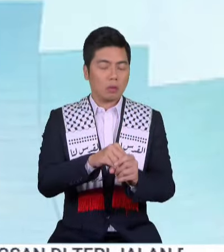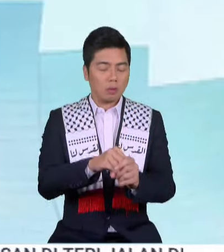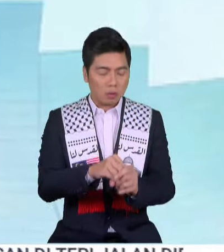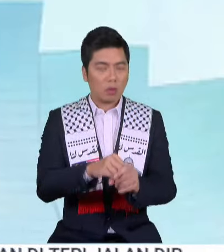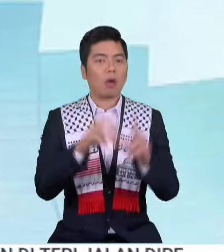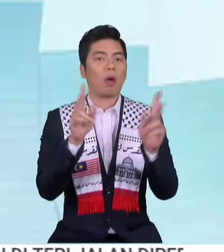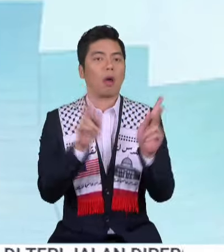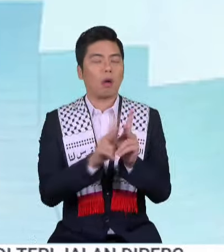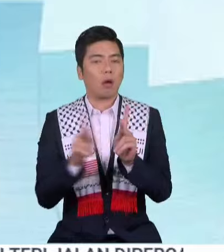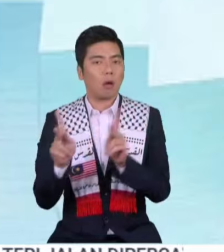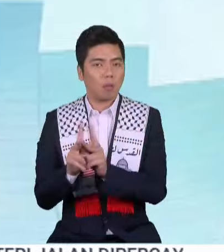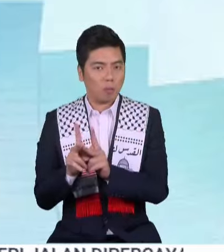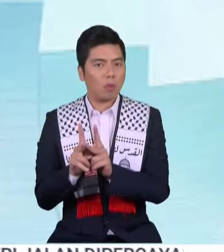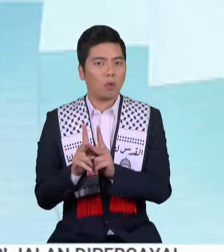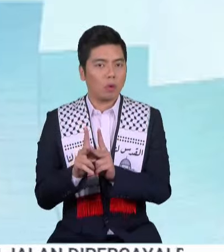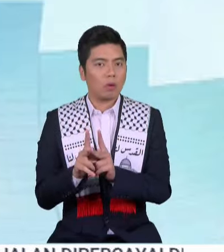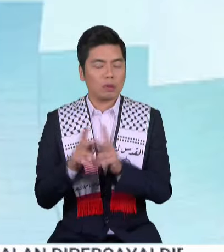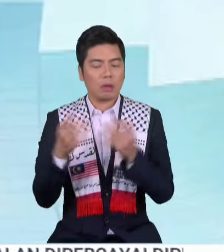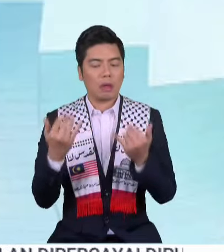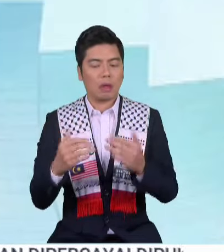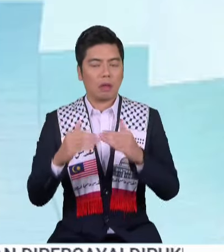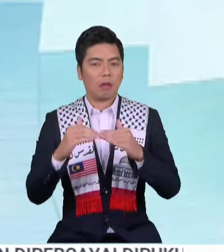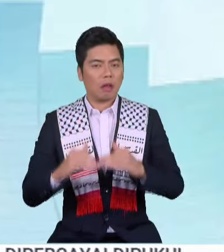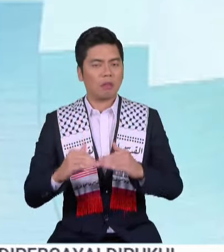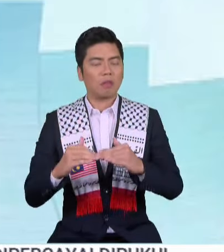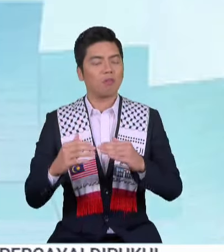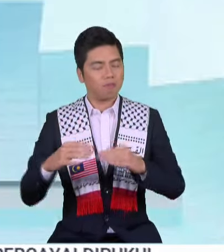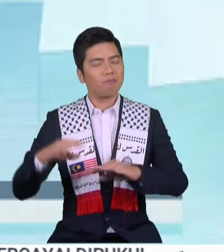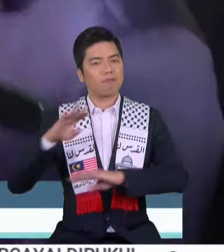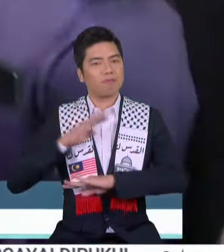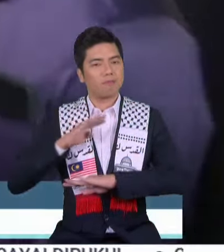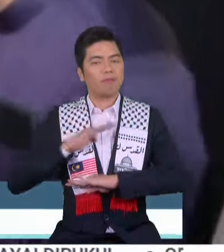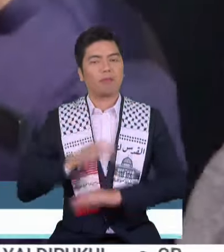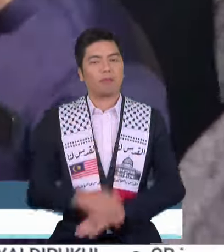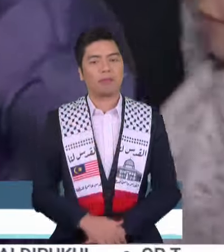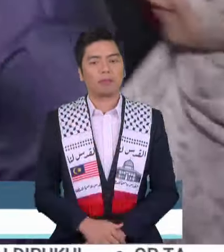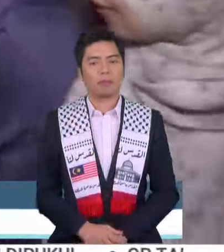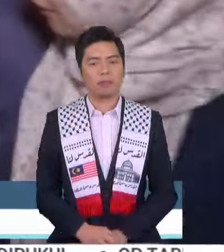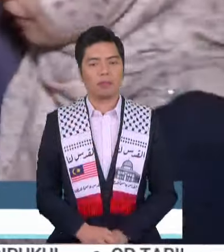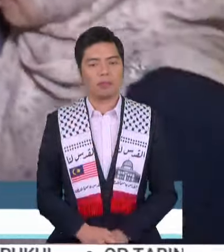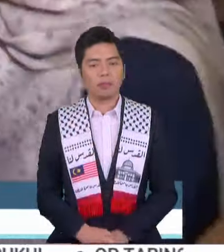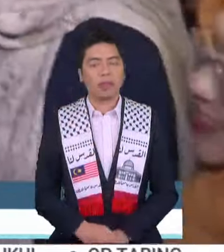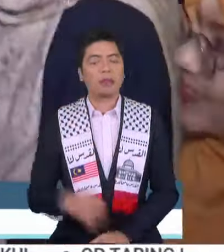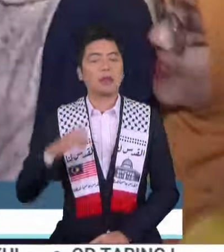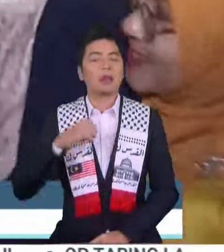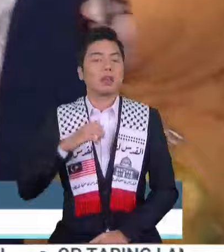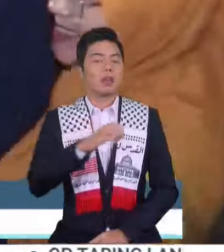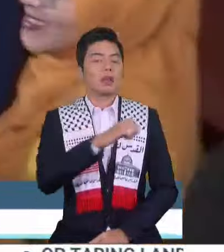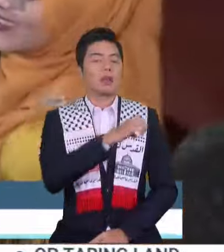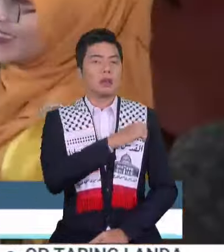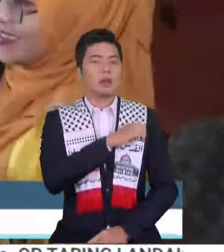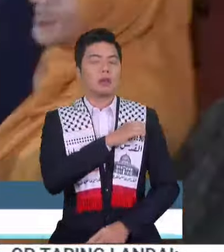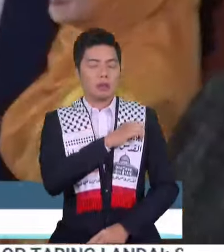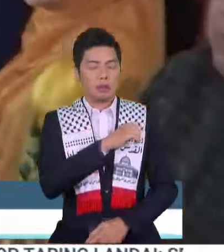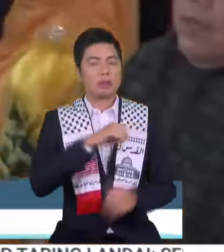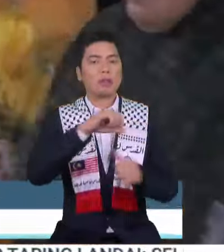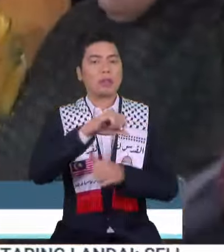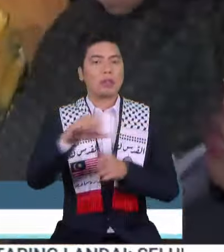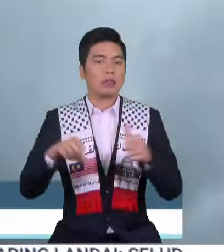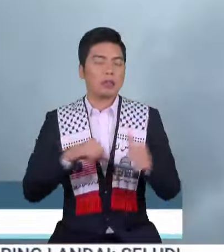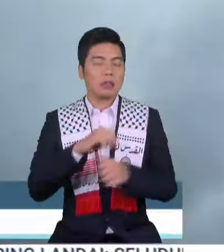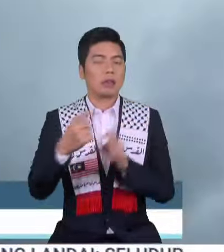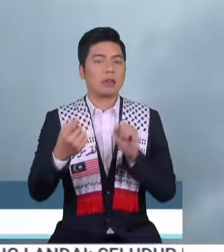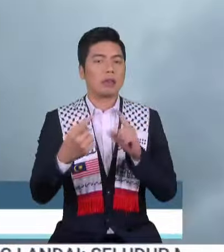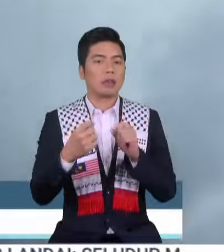luar bandar walaupun kini berada pada tahap memuaskan. Exco Sains Teknologi Inovasi dan